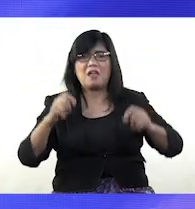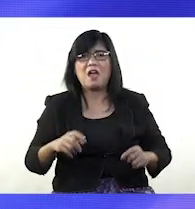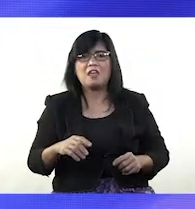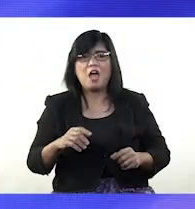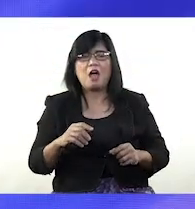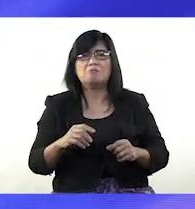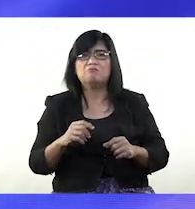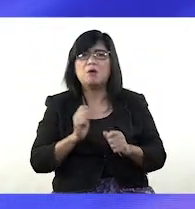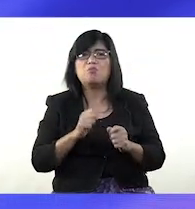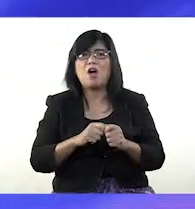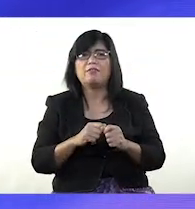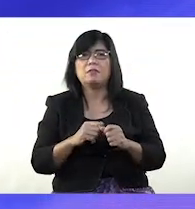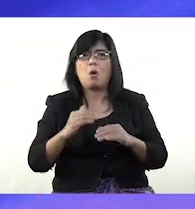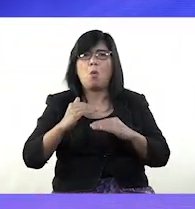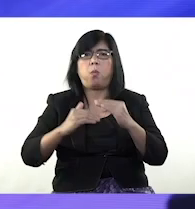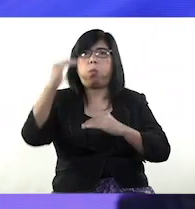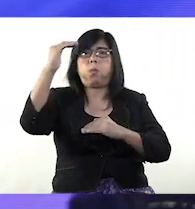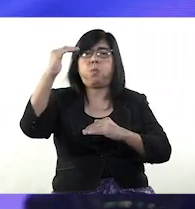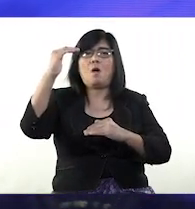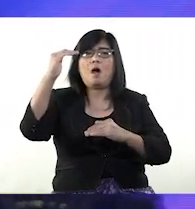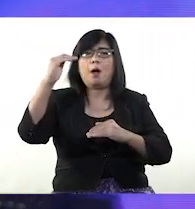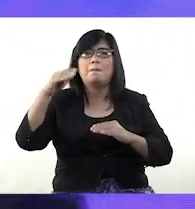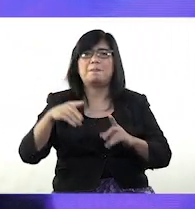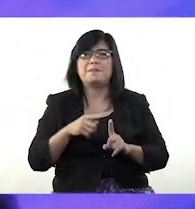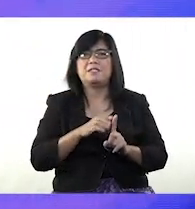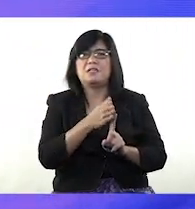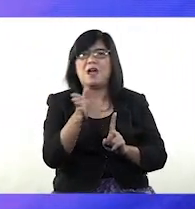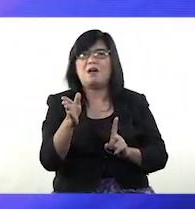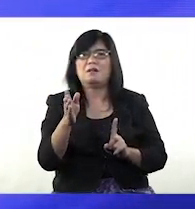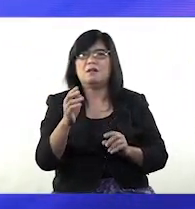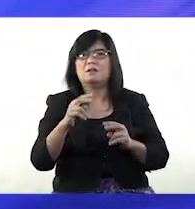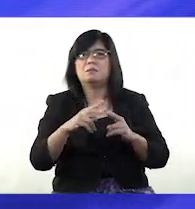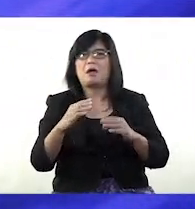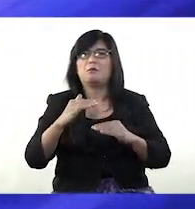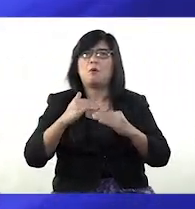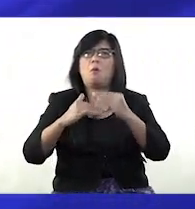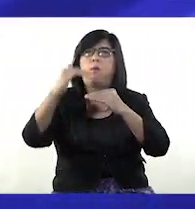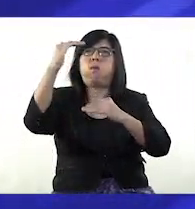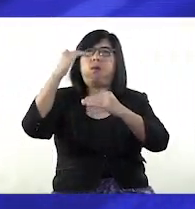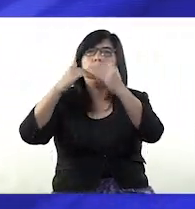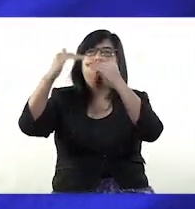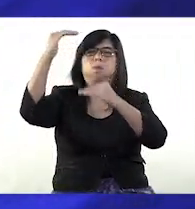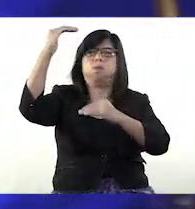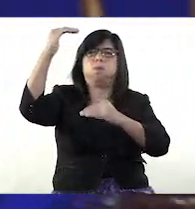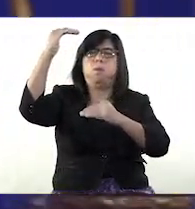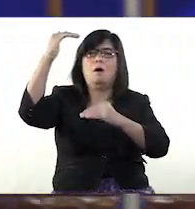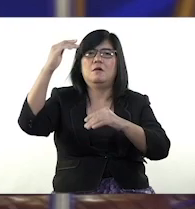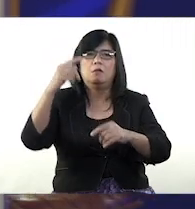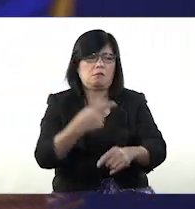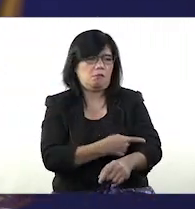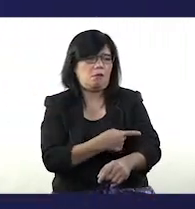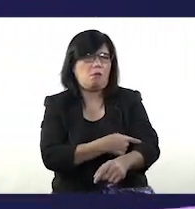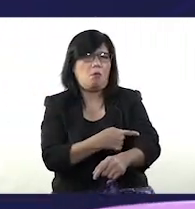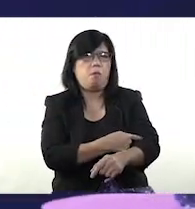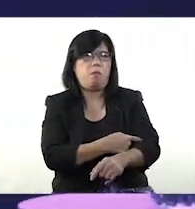tinggi iblislah yang membuat Hai tingkat penggunaan narkoba Hai